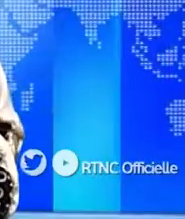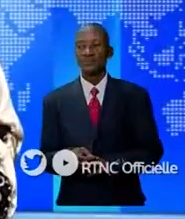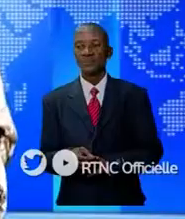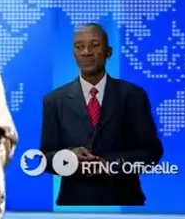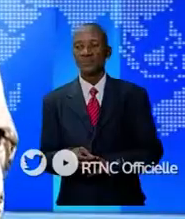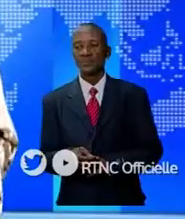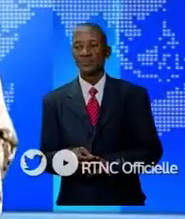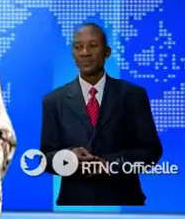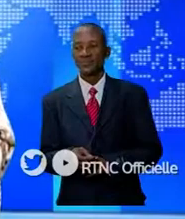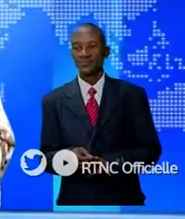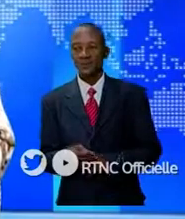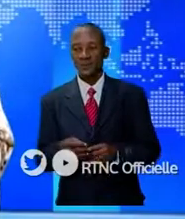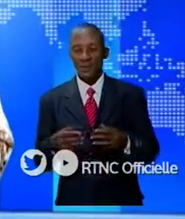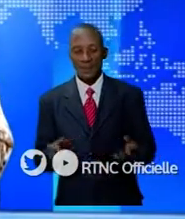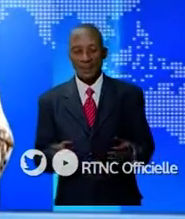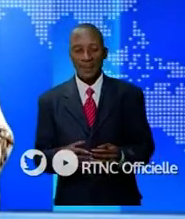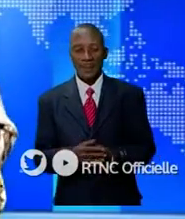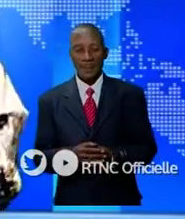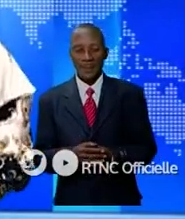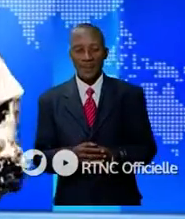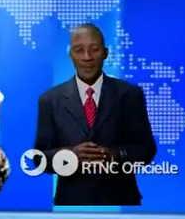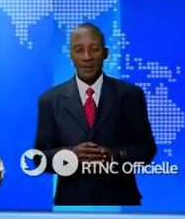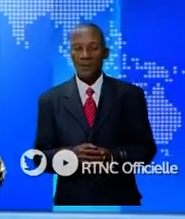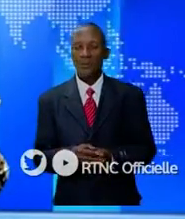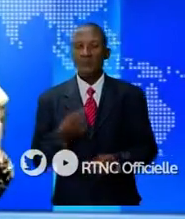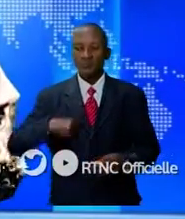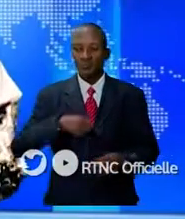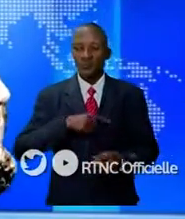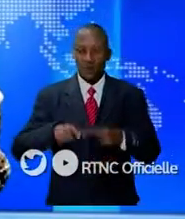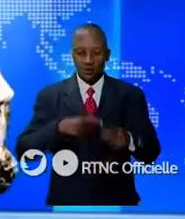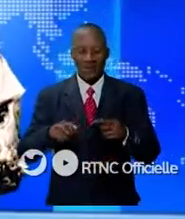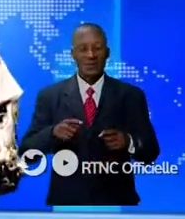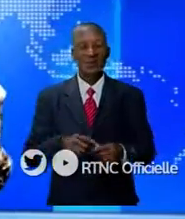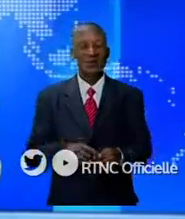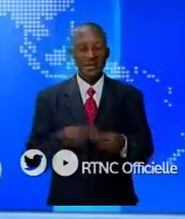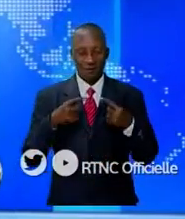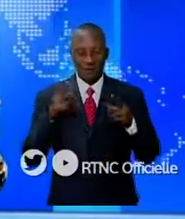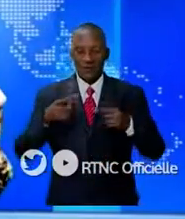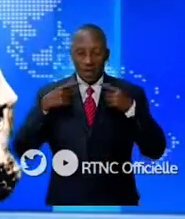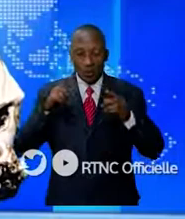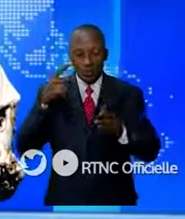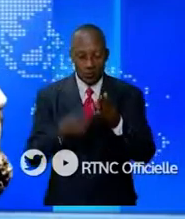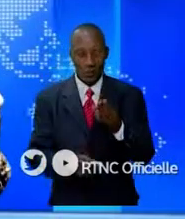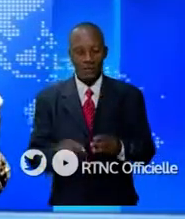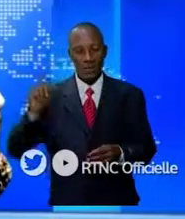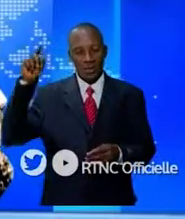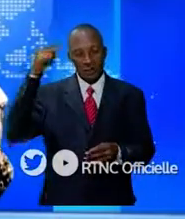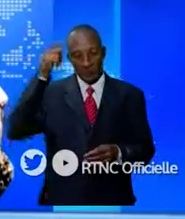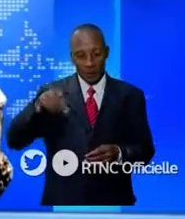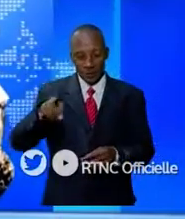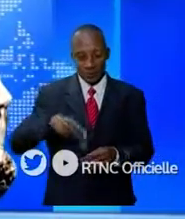Les frais pour les tests nationaux de fin d'études primaires et de l'examen d'État viennent d'être fixés par le gouvernement